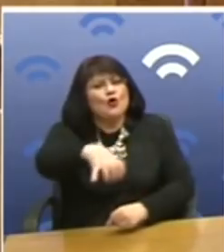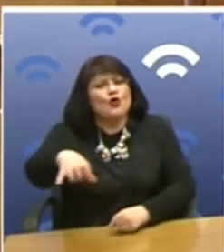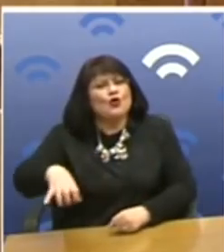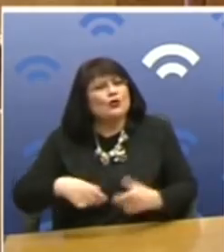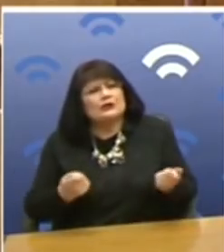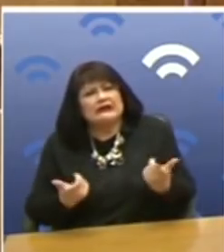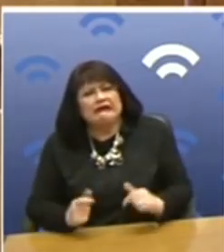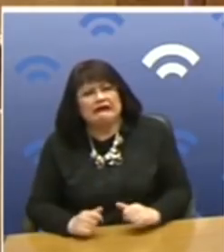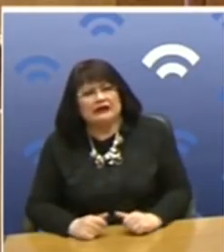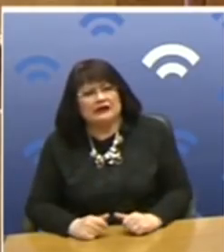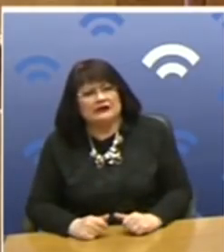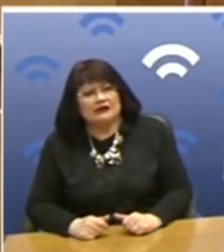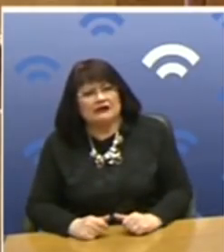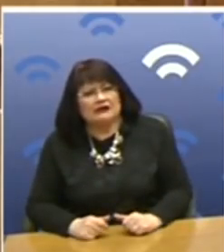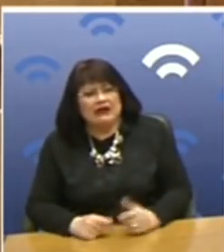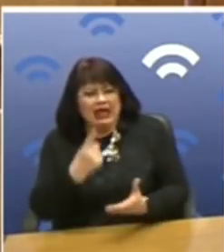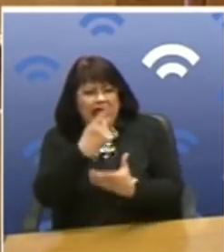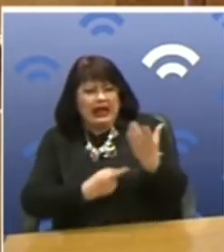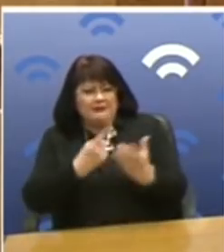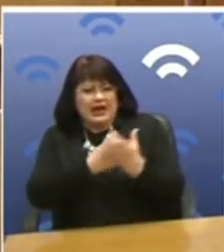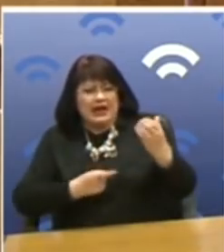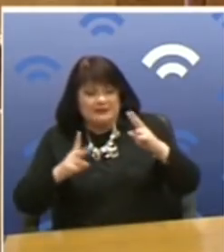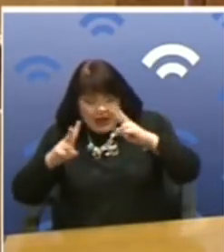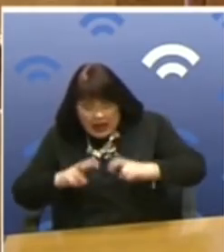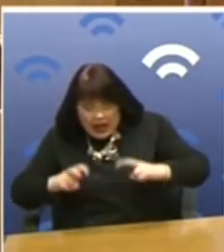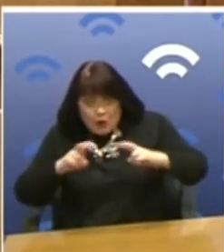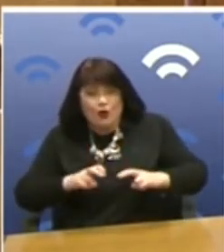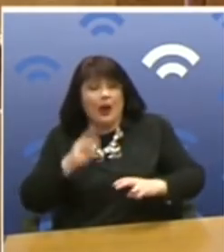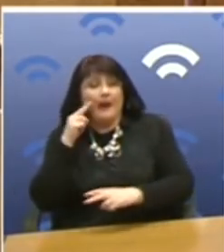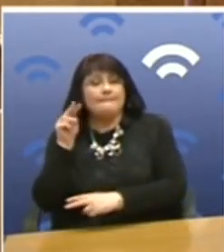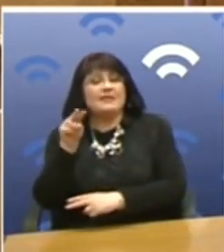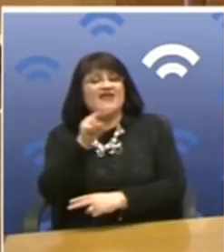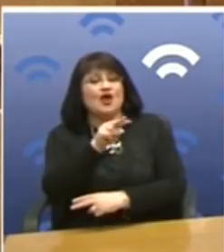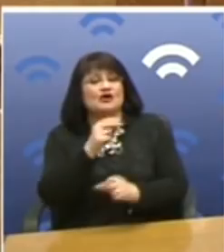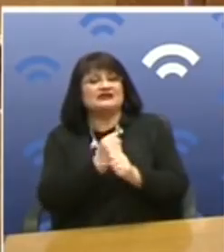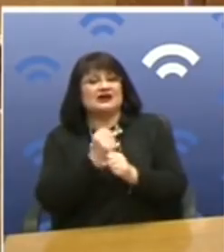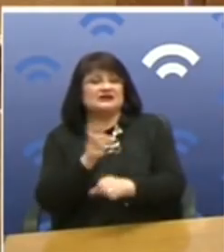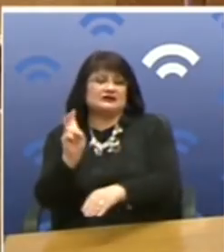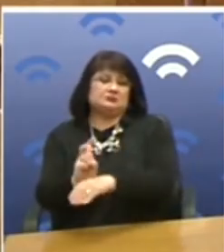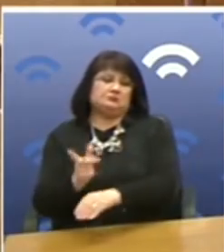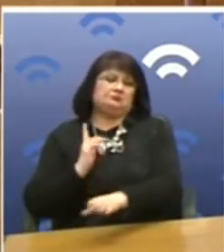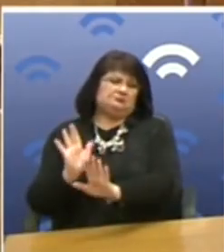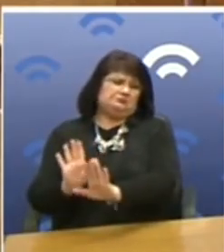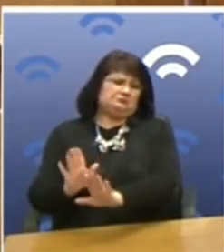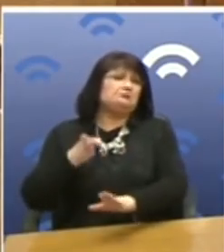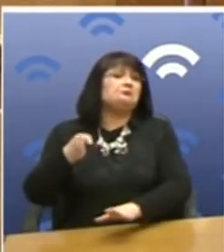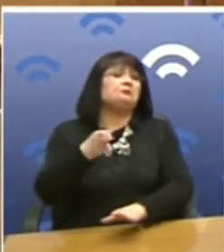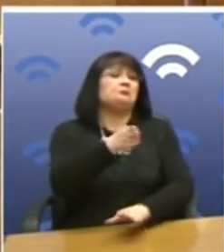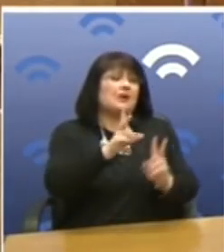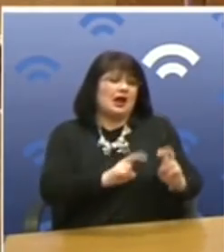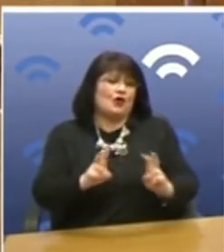τον ελλιπή ελεγκτικό μηχανισμό της επιθεώρησης εργασίας τον βάλατε στον πάγο? Και μη μας